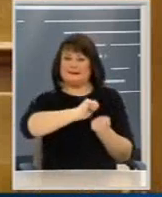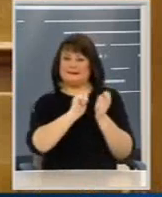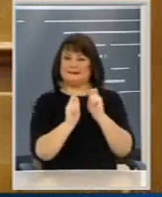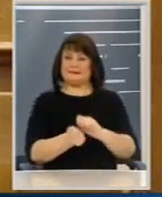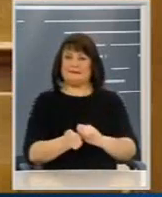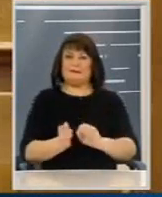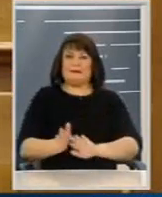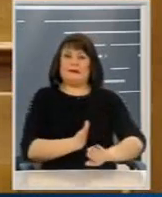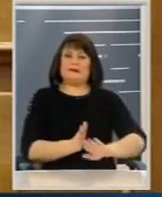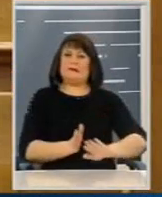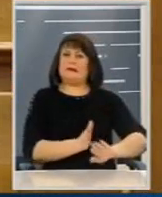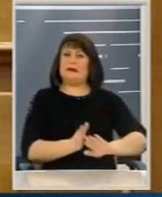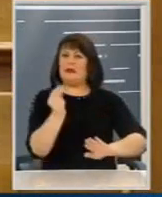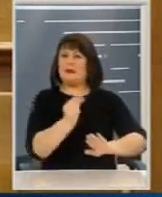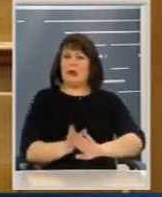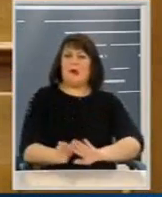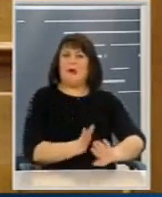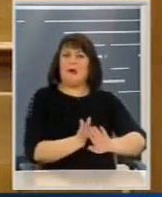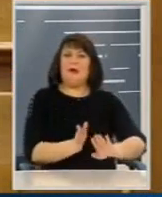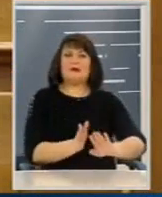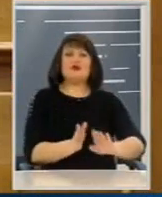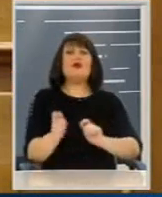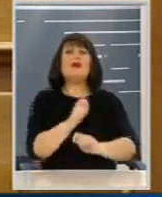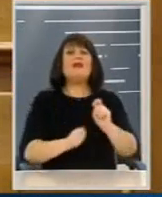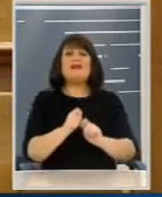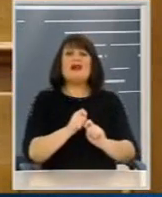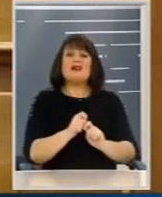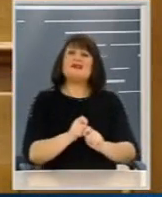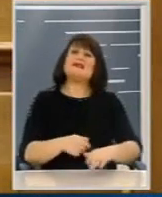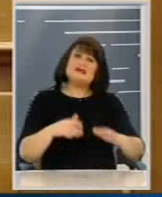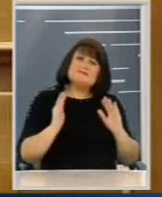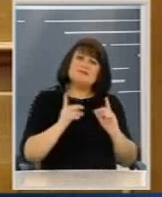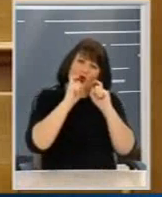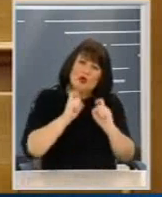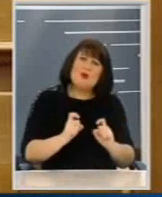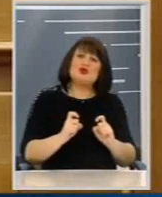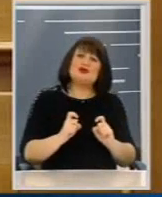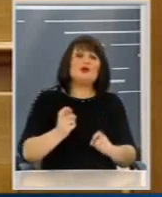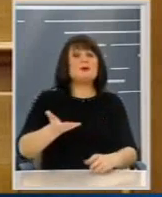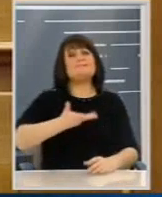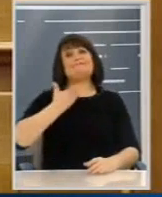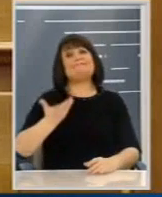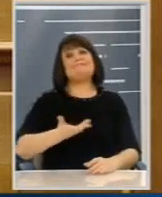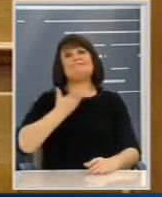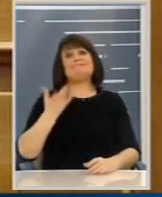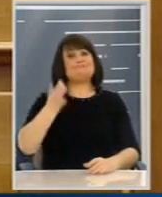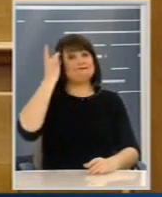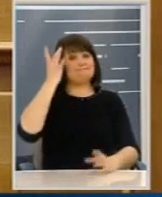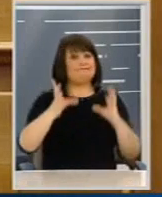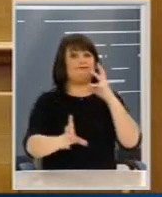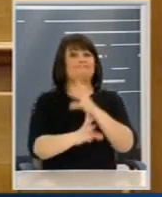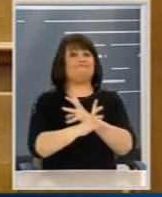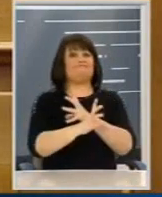προσπερνάτε τα γεγονότα για να στήσετε σώνει και καλά το αφήγημα της αναρχοκρατούμενης